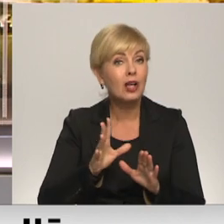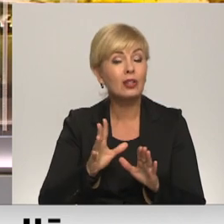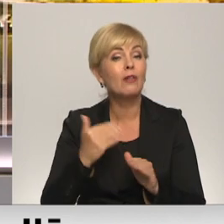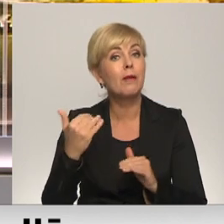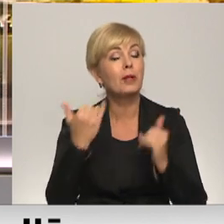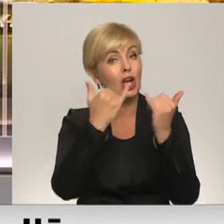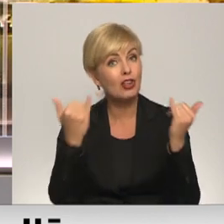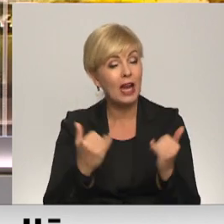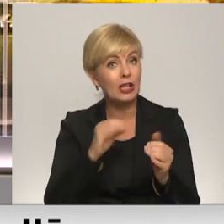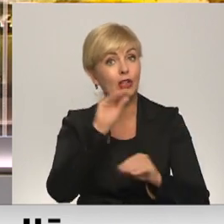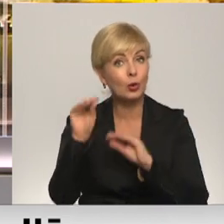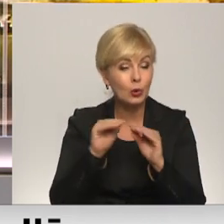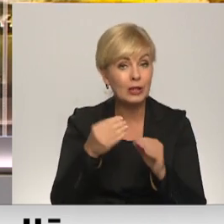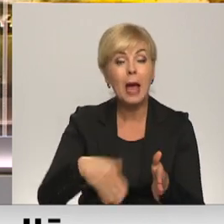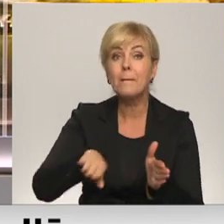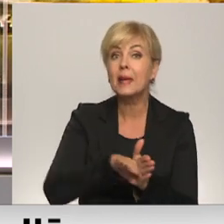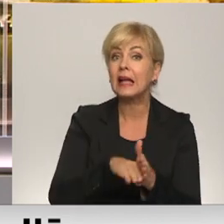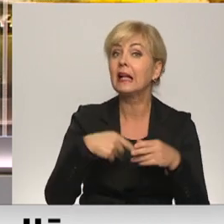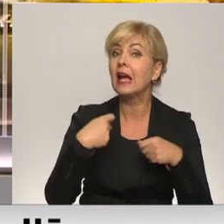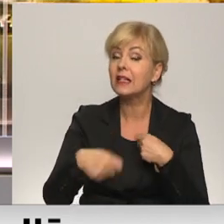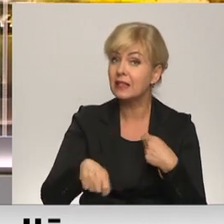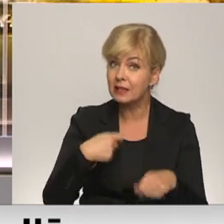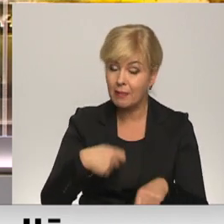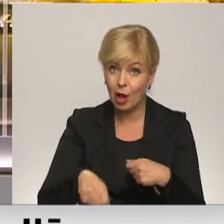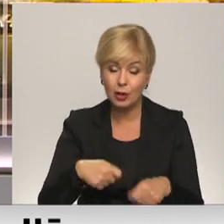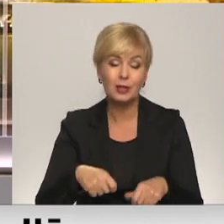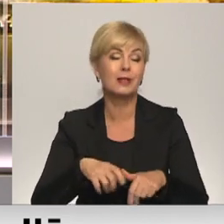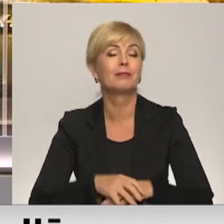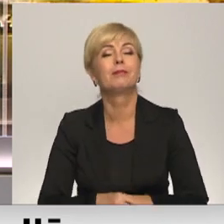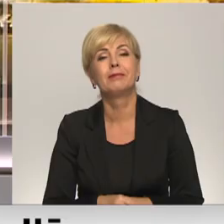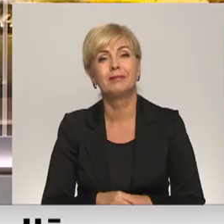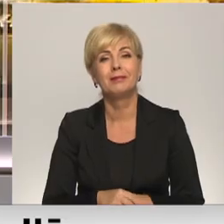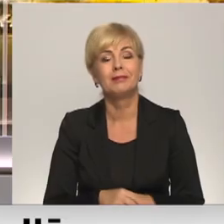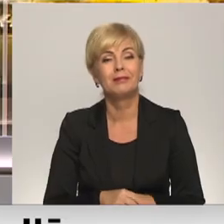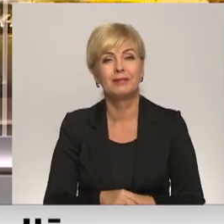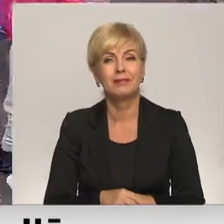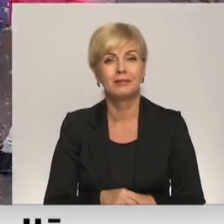piedaloties Viktorīnā. Vairāk stāsta mūsu korespondente Lielbritānijā Ilze Kalve.